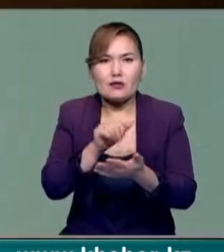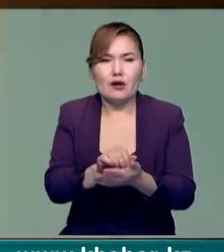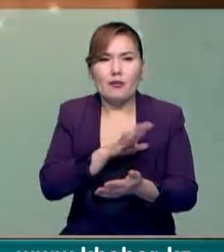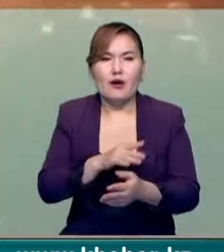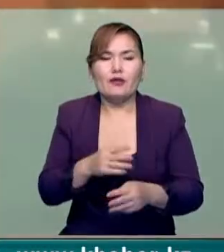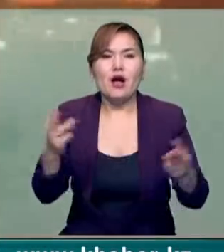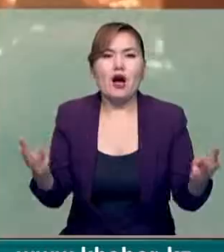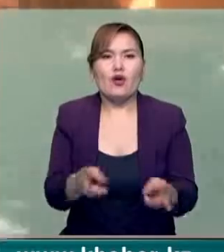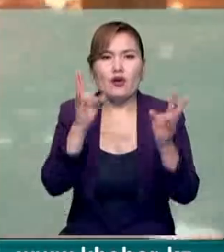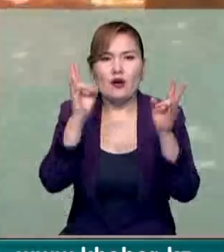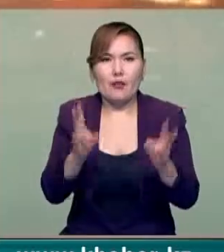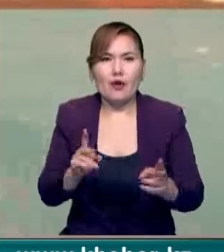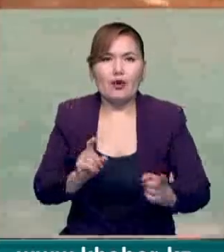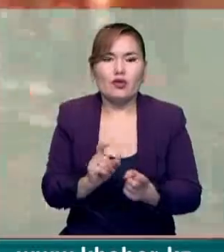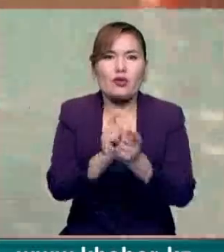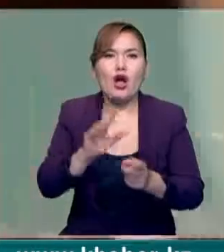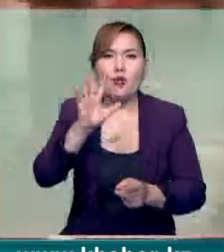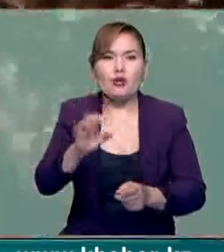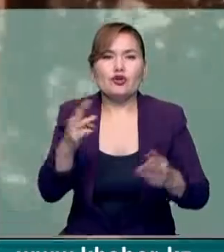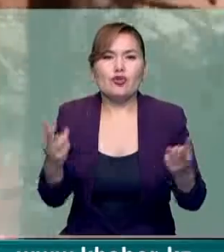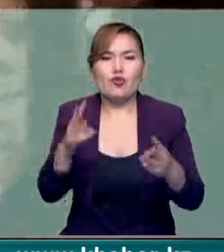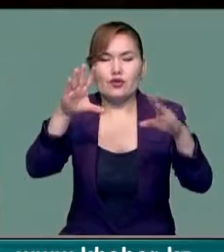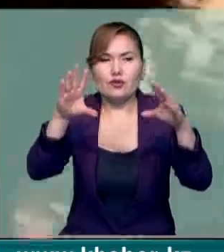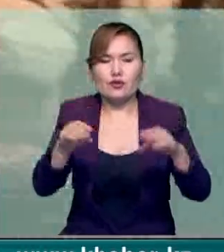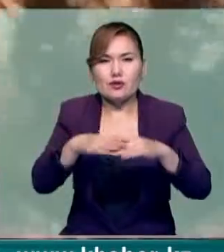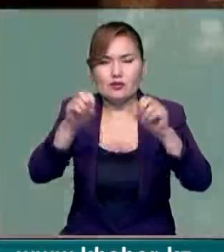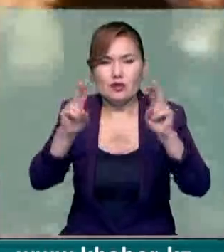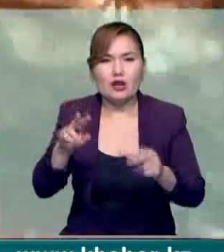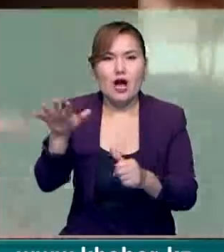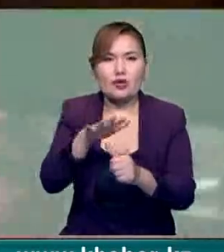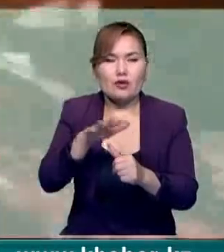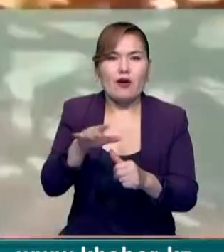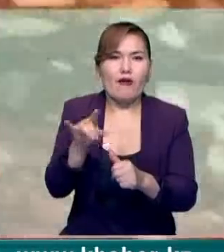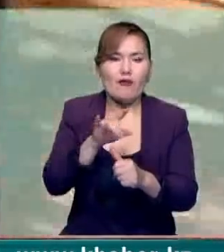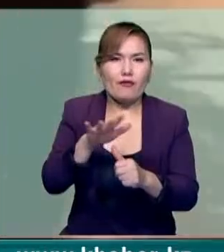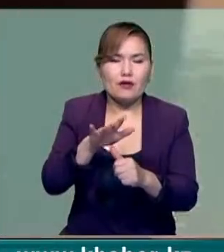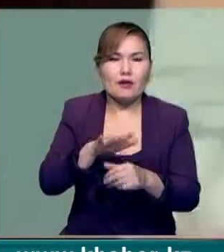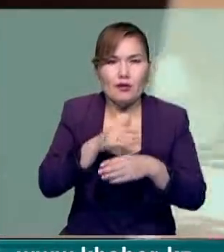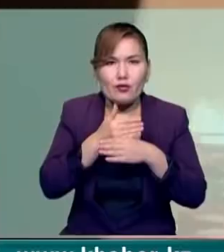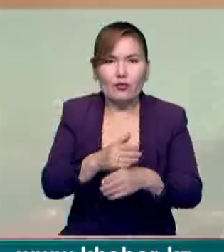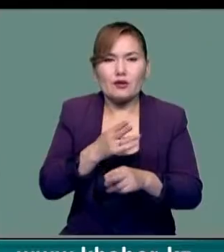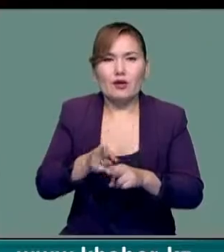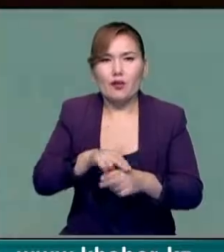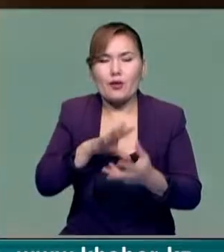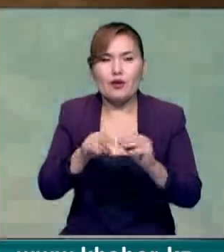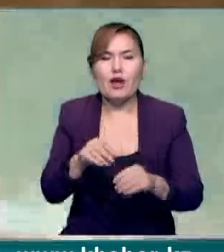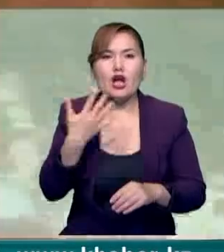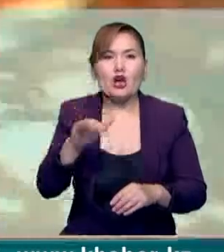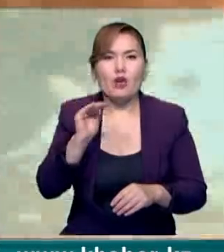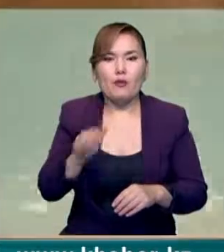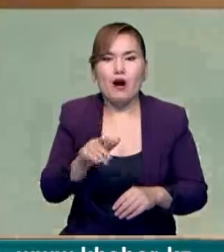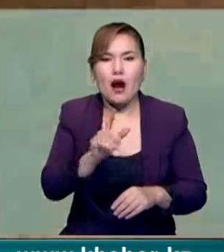күреске 500 өрт сөндіруші, тікұшақтар мен ұшақтар тартылды. Жергілікті билік 50 мың адамға қауіпсіз жерге көшуге кеңес